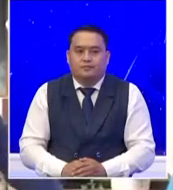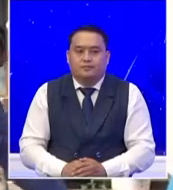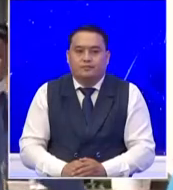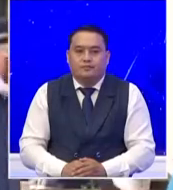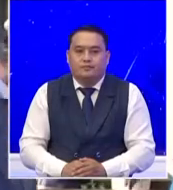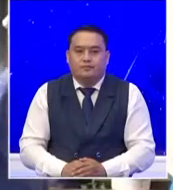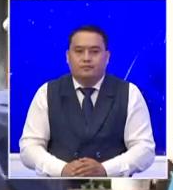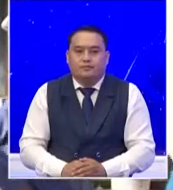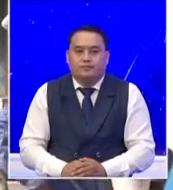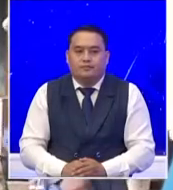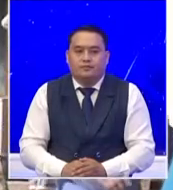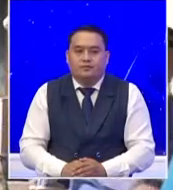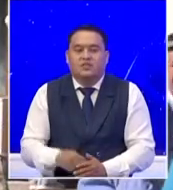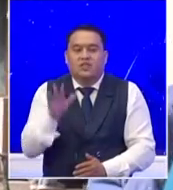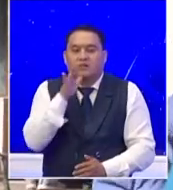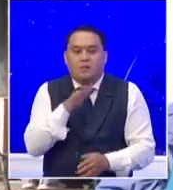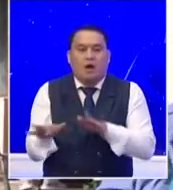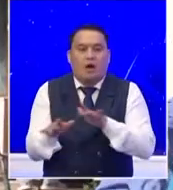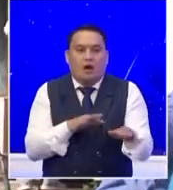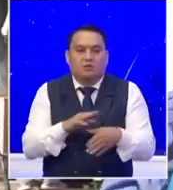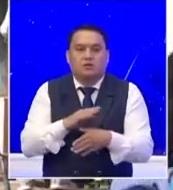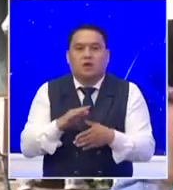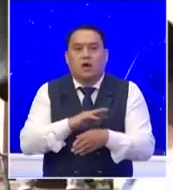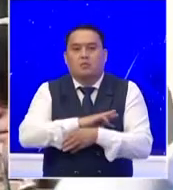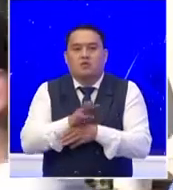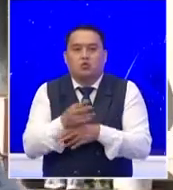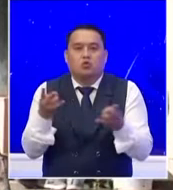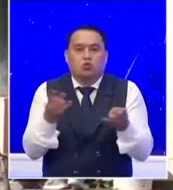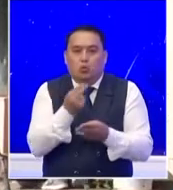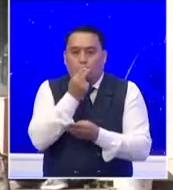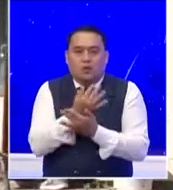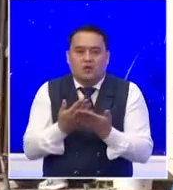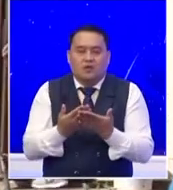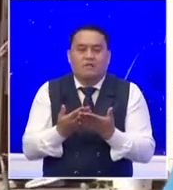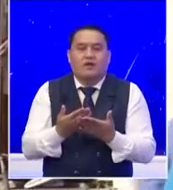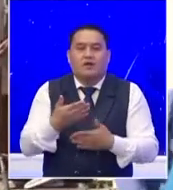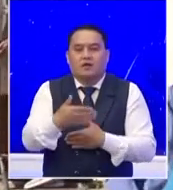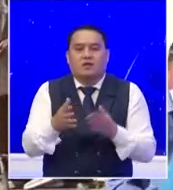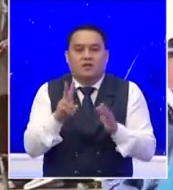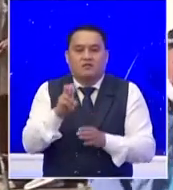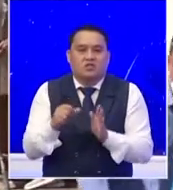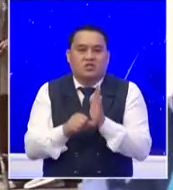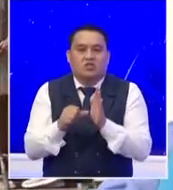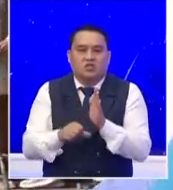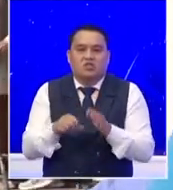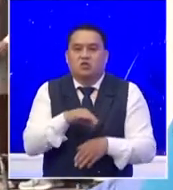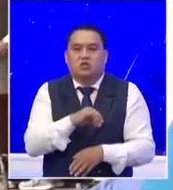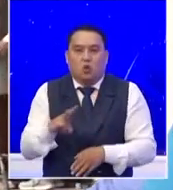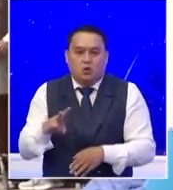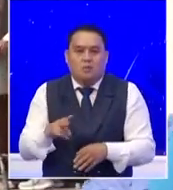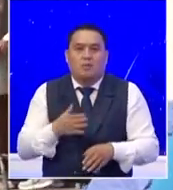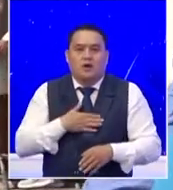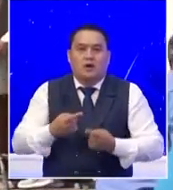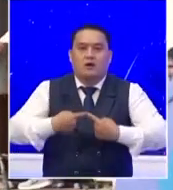зависящее. За время акции обеспечили нуждающихся продовольственными корзинами на 260 тонн. Мы